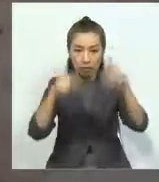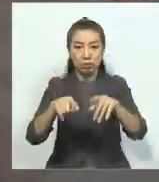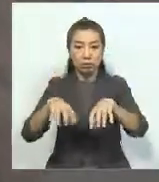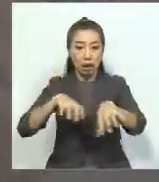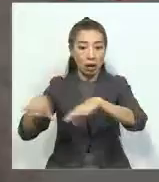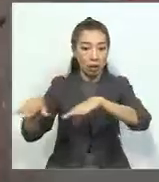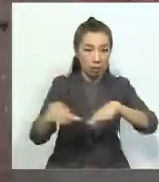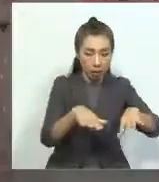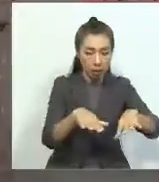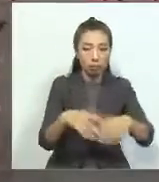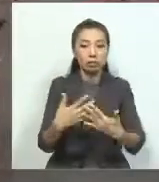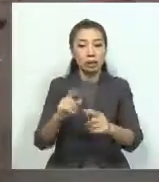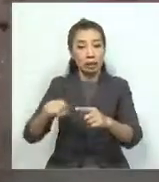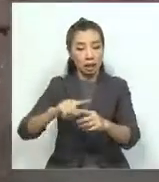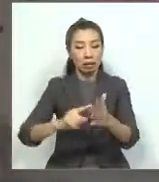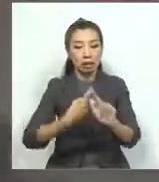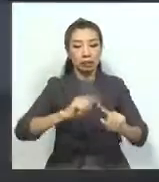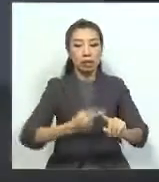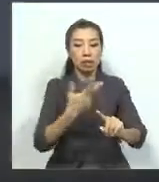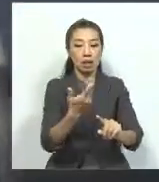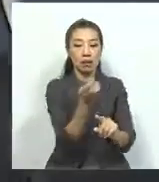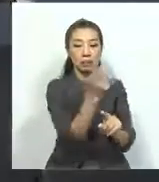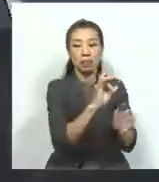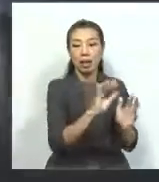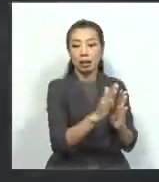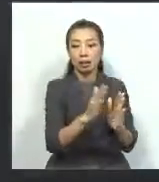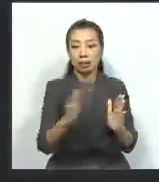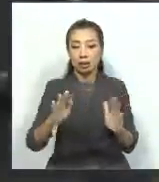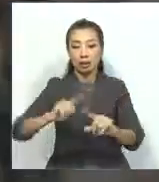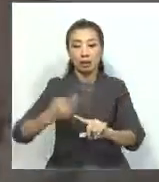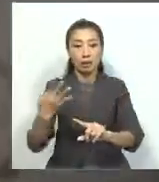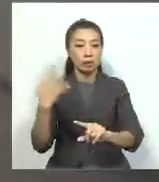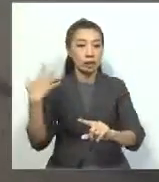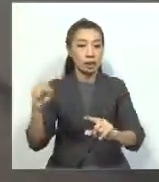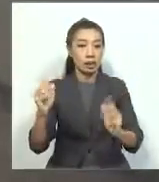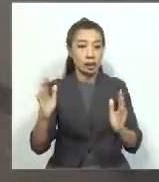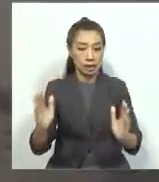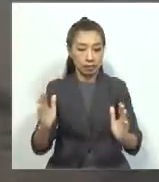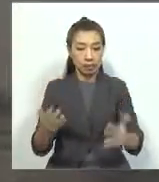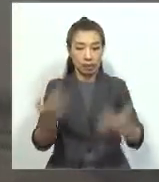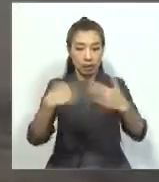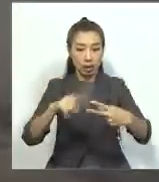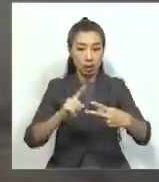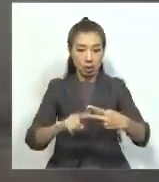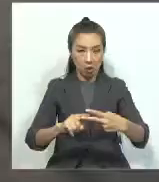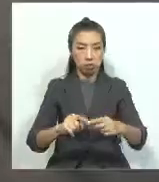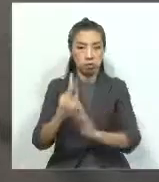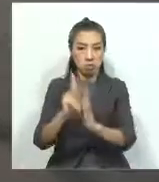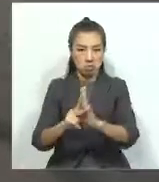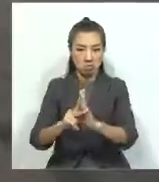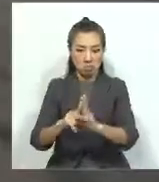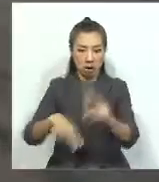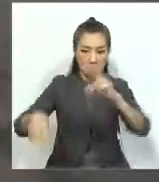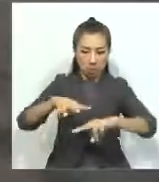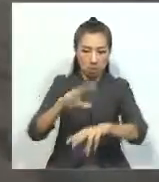จะเริ่มมาตั้งแต่วันที่18มีนาคมและมีไปจนถึงวันที่10เมษายนและช่วงควบคุมเข้มข้นระหว่างวัน